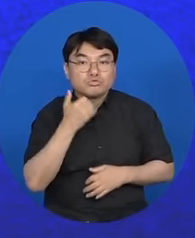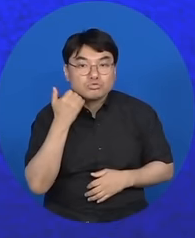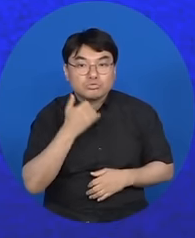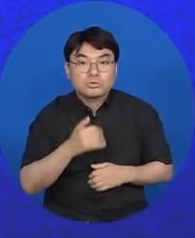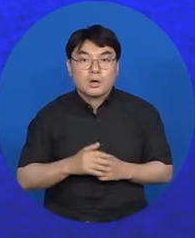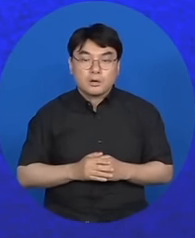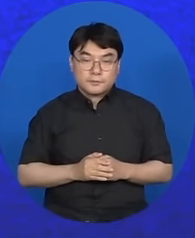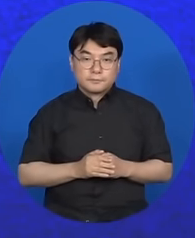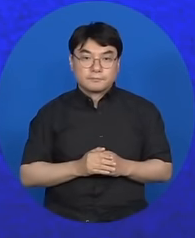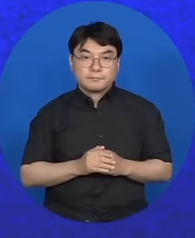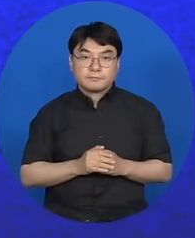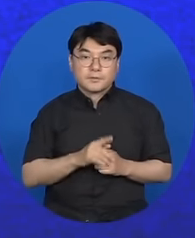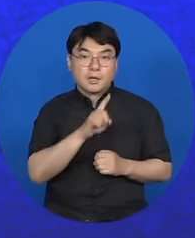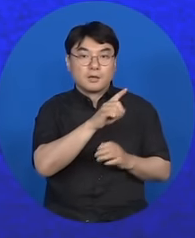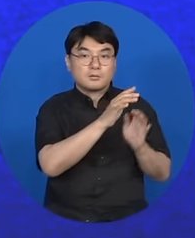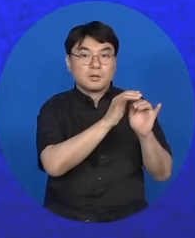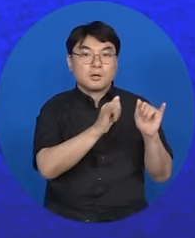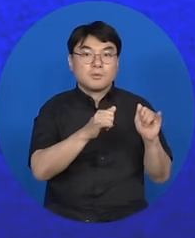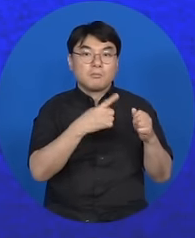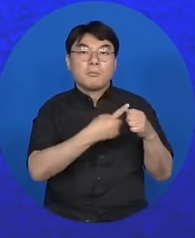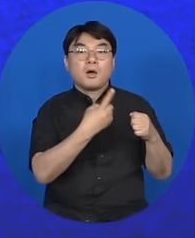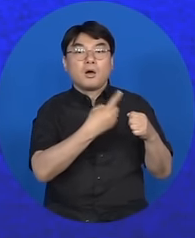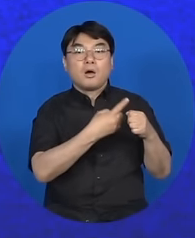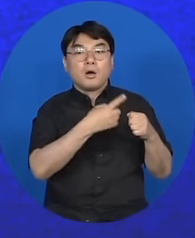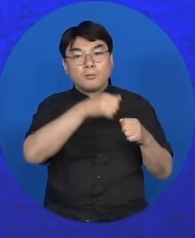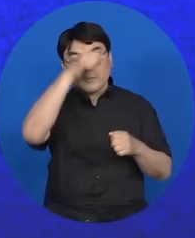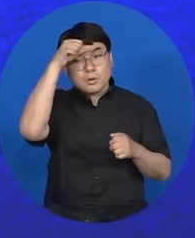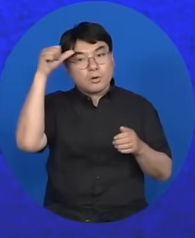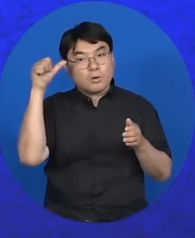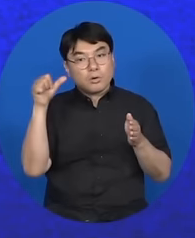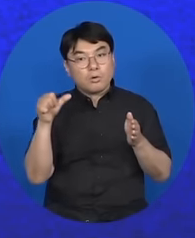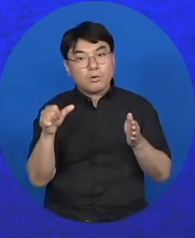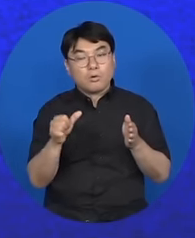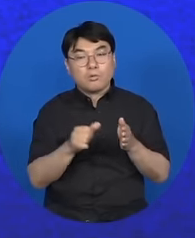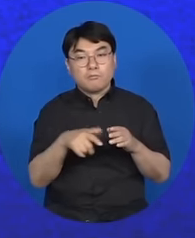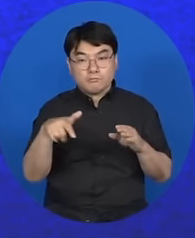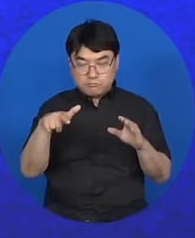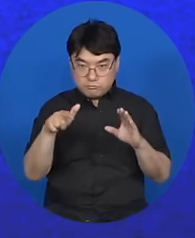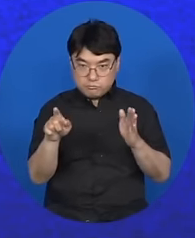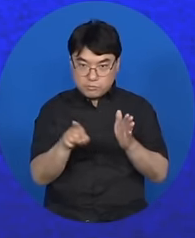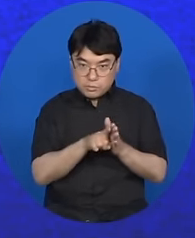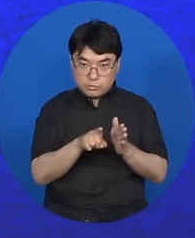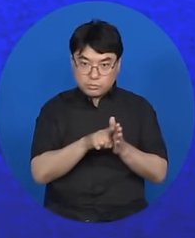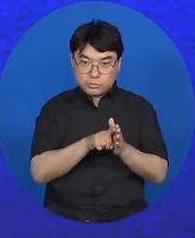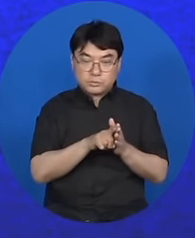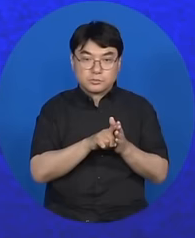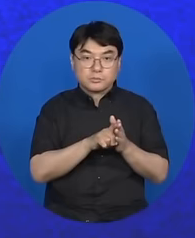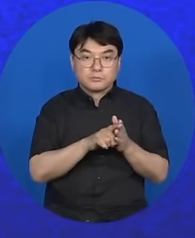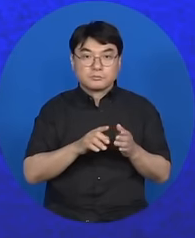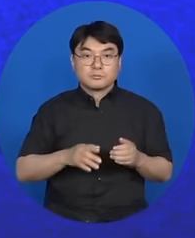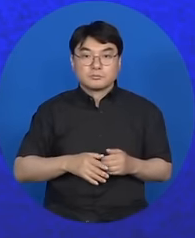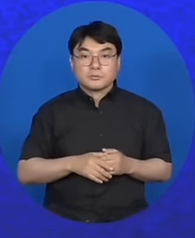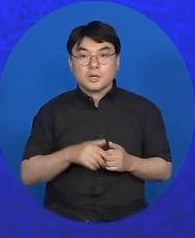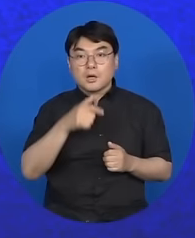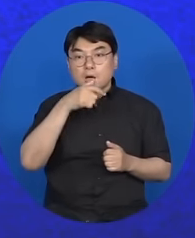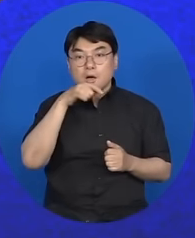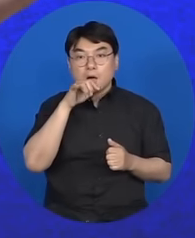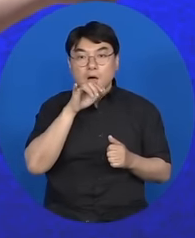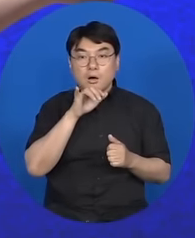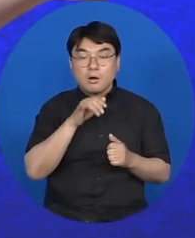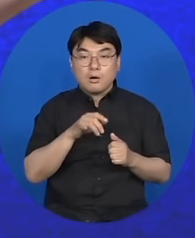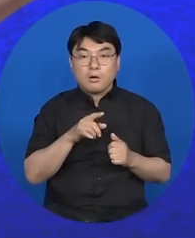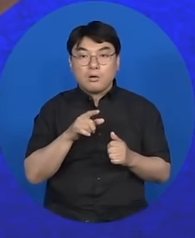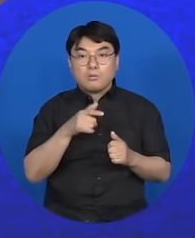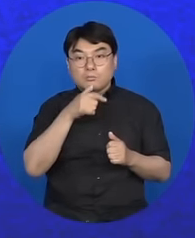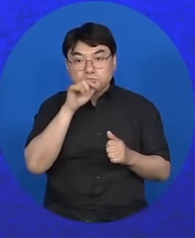어떤 분은 평생 불교를 믿다가 어떻게 복음을 듣고 예수를 믿고 세례를 받자마자 미국에 오신 분이